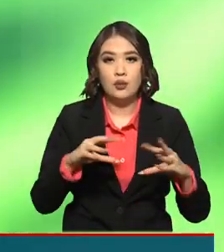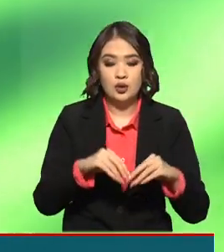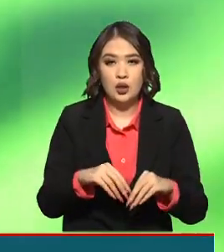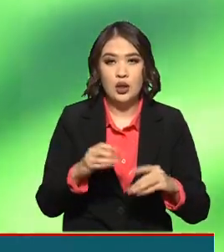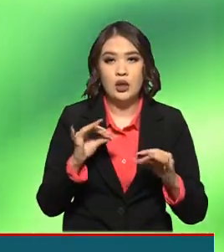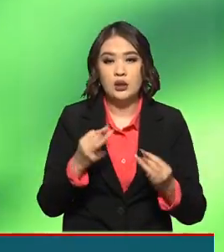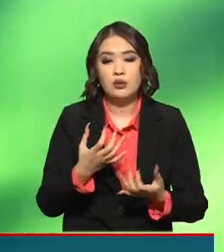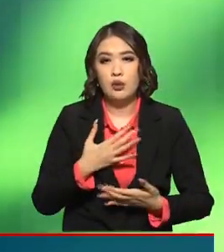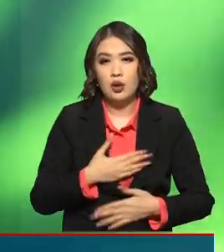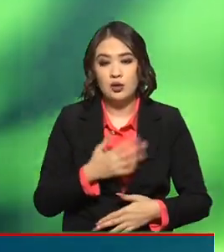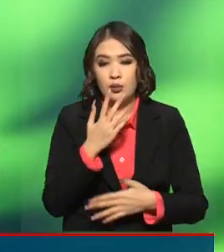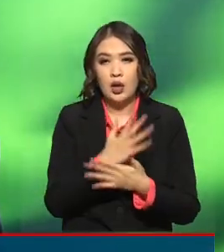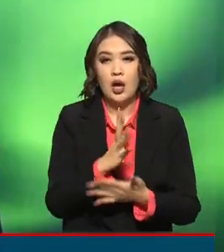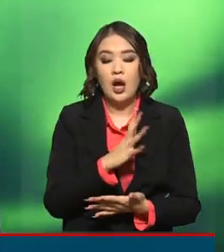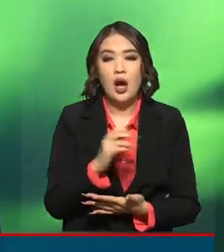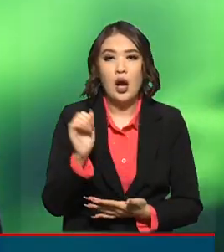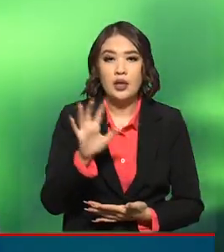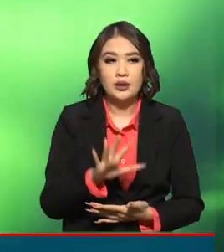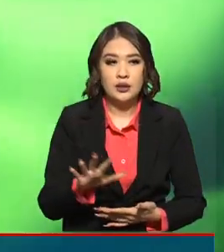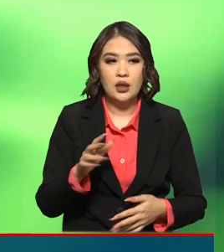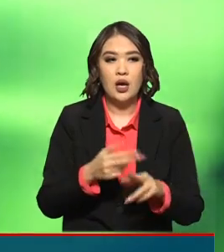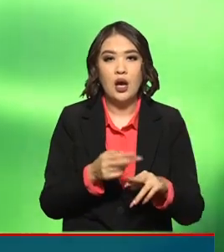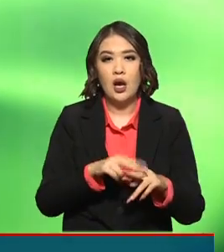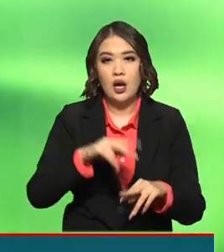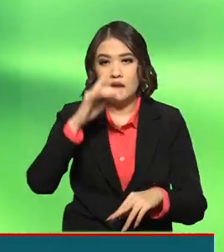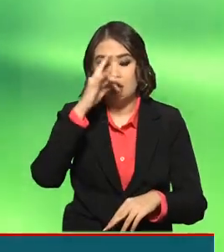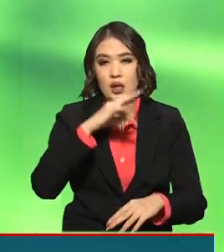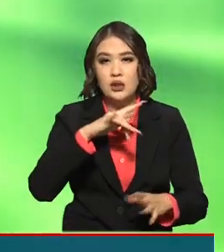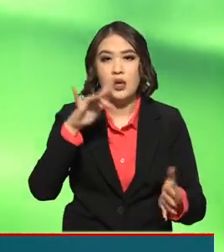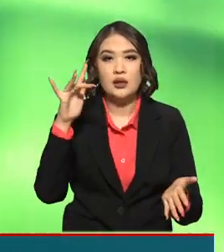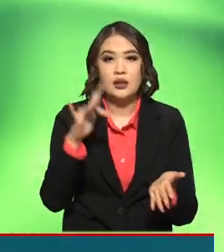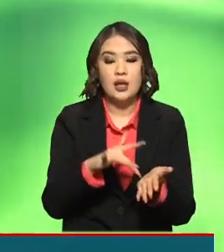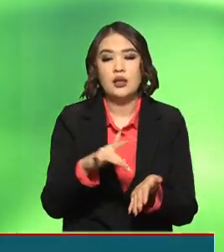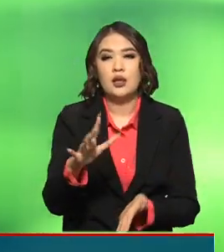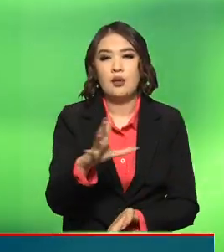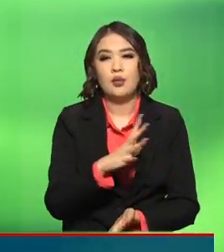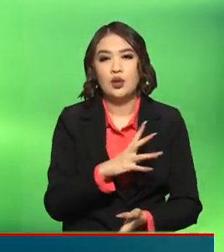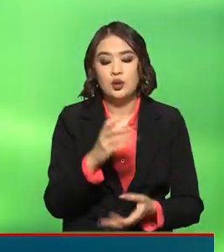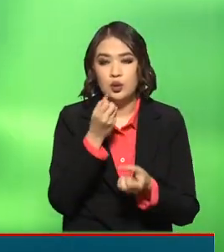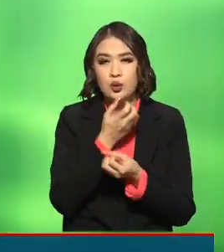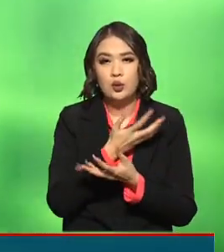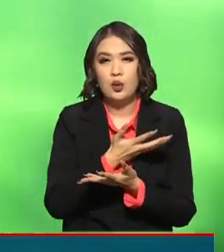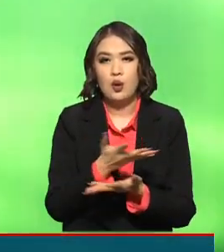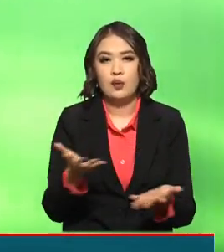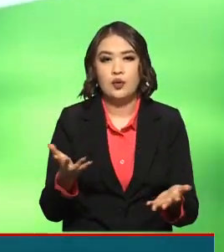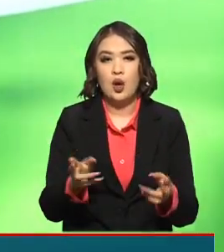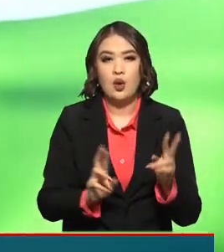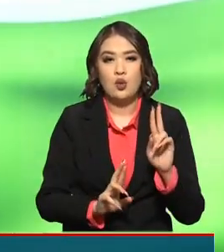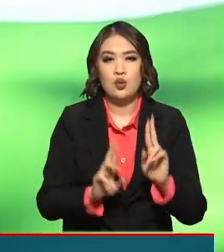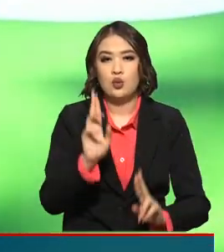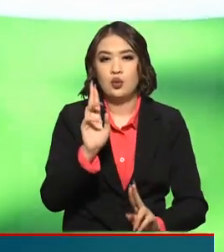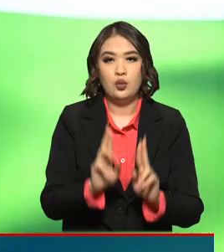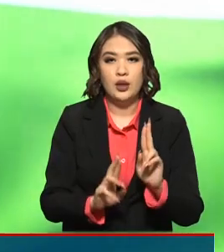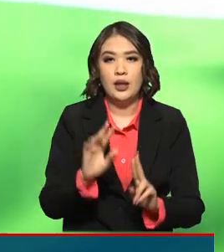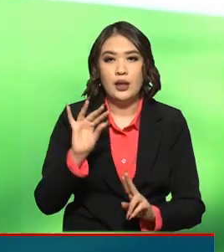испокон веков Средняя Азия, Казахстан была как бы центром значит, духовности, культуры. И